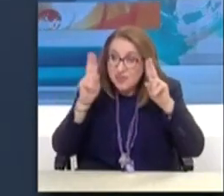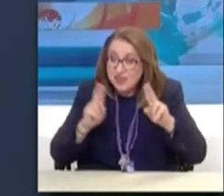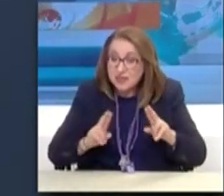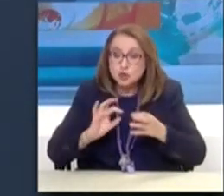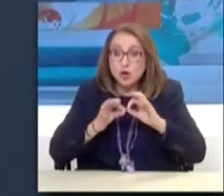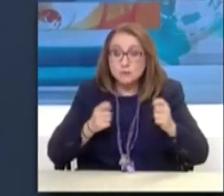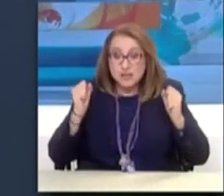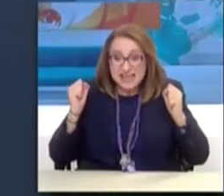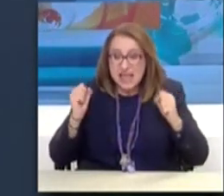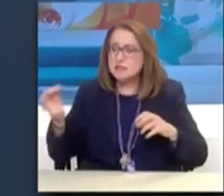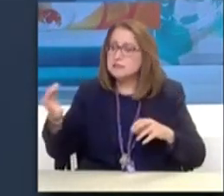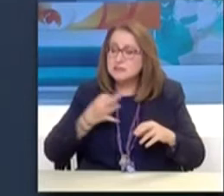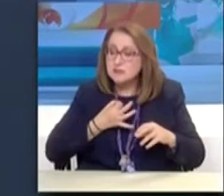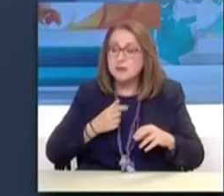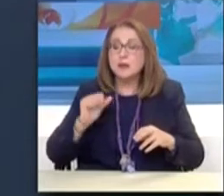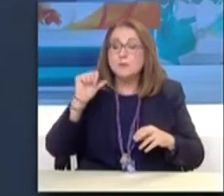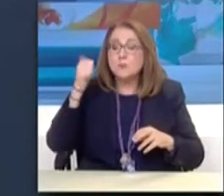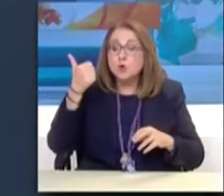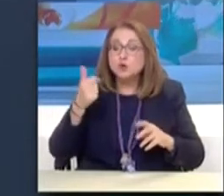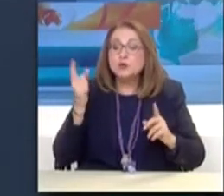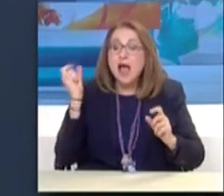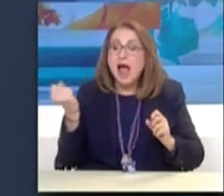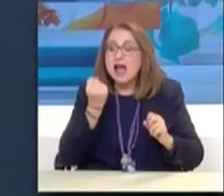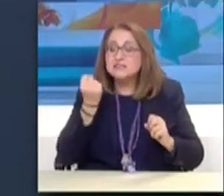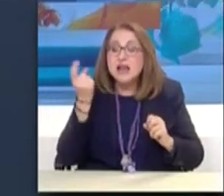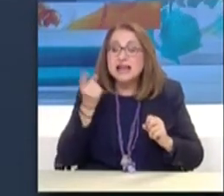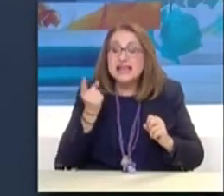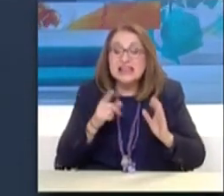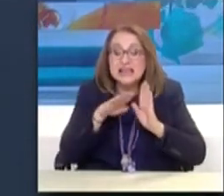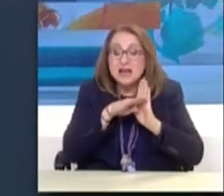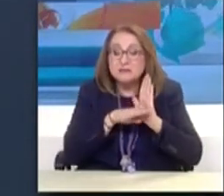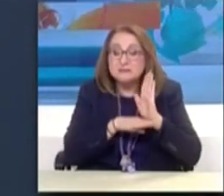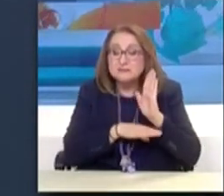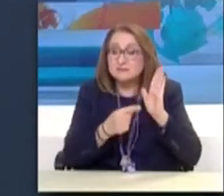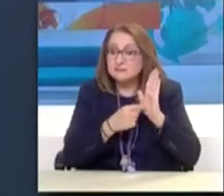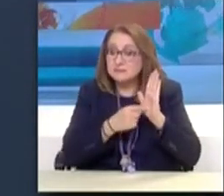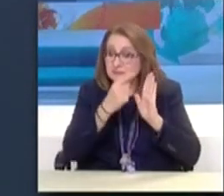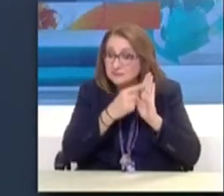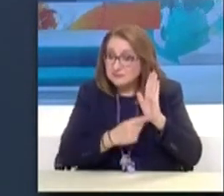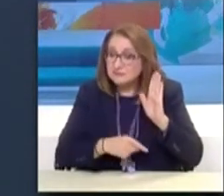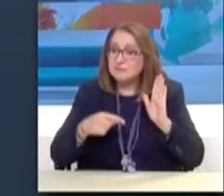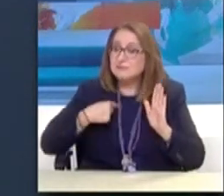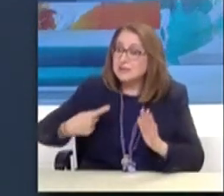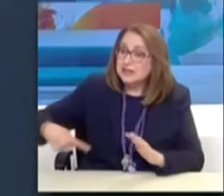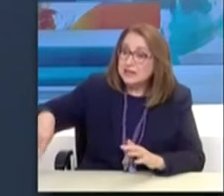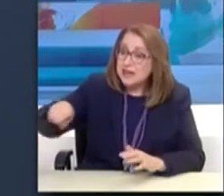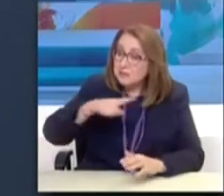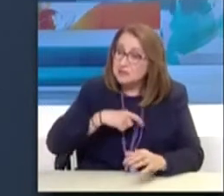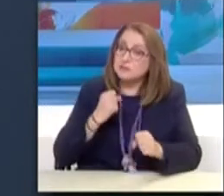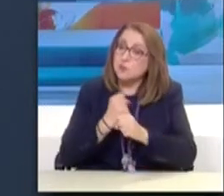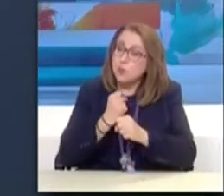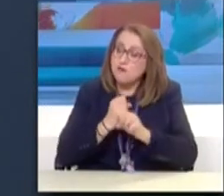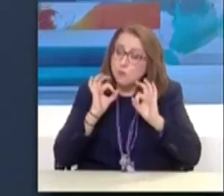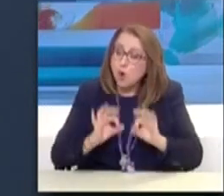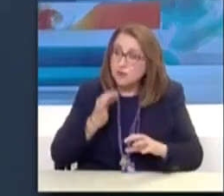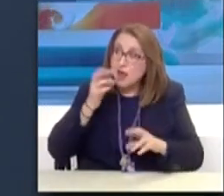έχουν προταθεί από διεθνείς οργανισμούς, το Ευρωπαϊκό Κέντρο Πρόληψης Νοσημάτων, και έχουν υιοθετηθεί από τους συναδέλφους μου στον Εθνικό Οργανισμό